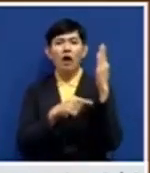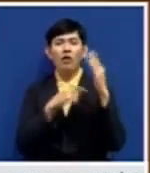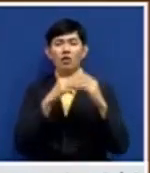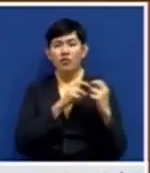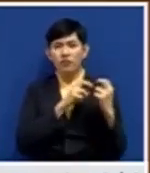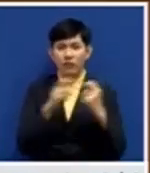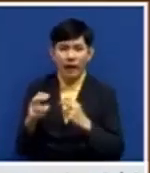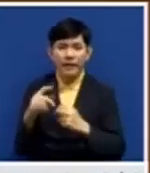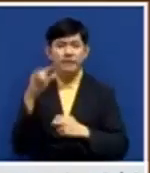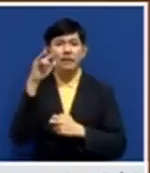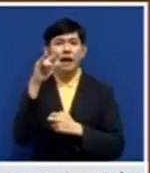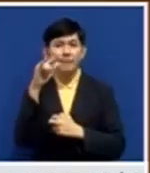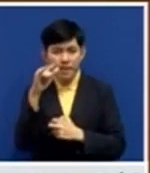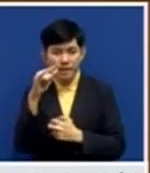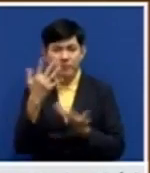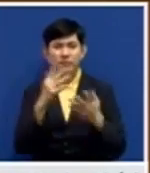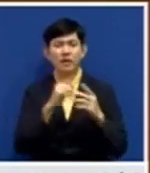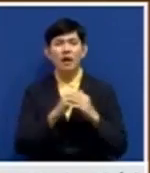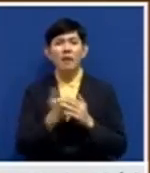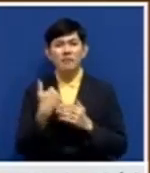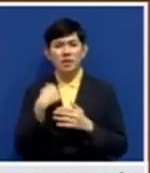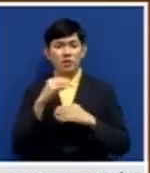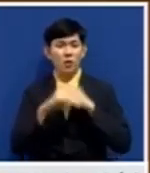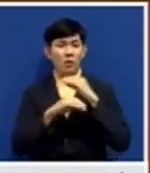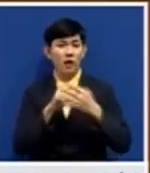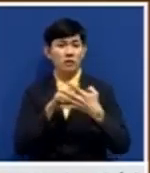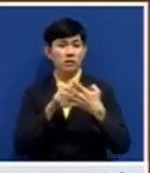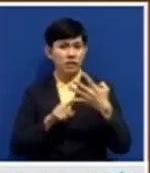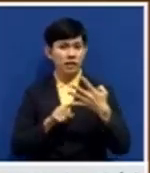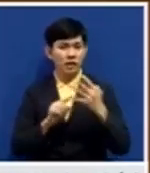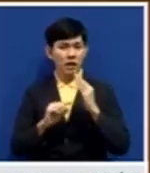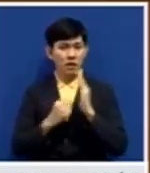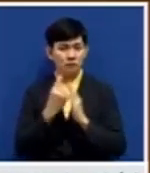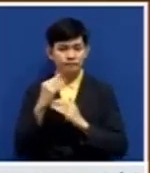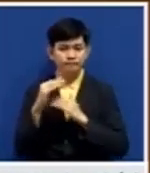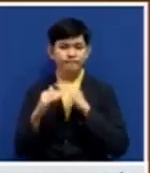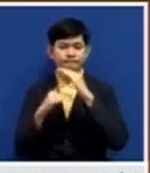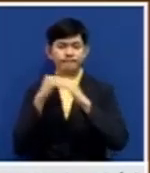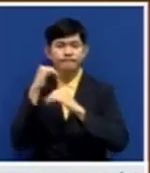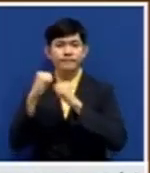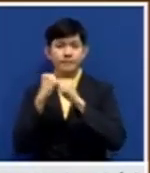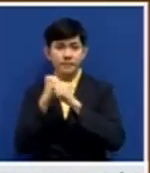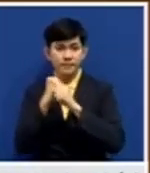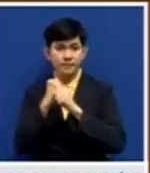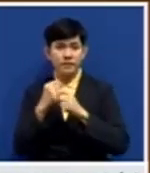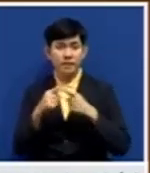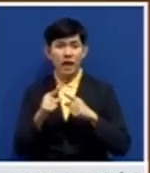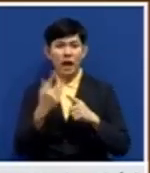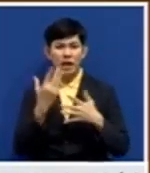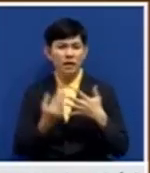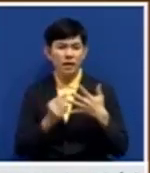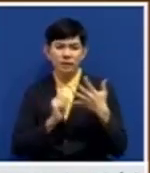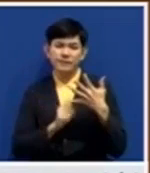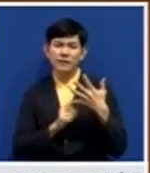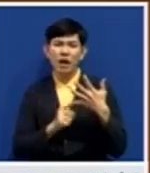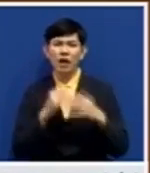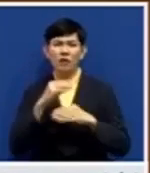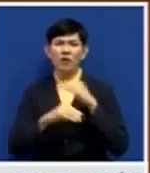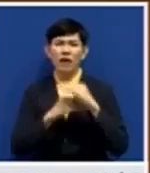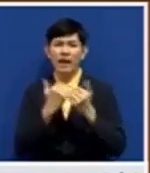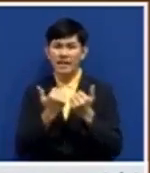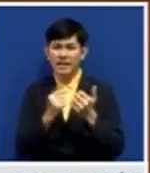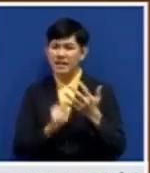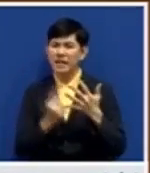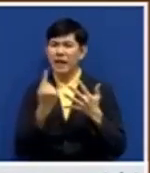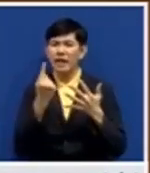สนามบินอุตภเปา4โครงการเนี่ยมันเริ่มเดินหน้าแล้วเหลือแค่ MRO หรือศูนย์ซ่อมที่ยังไม่เดินหน้า